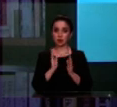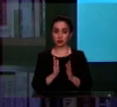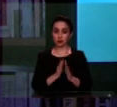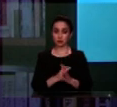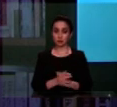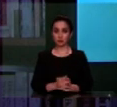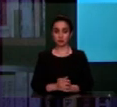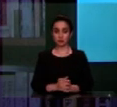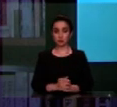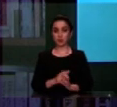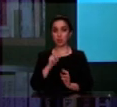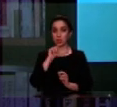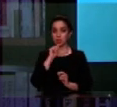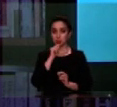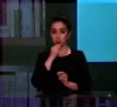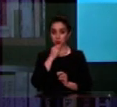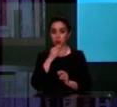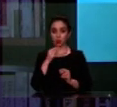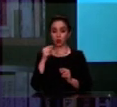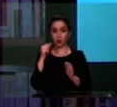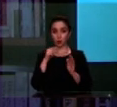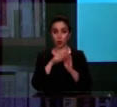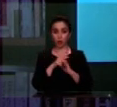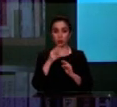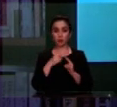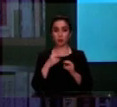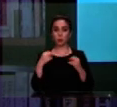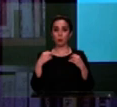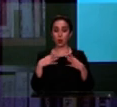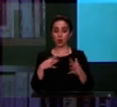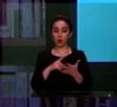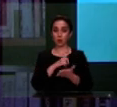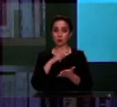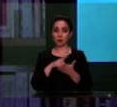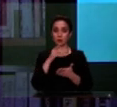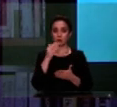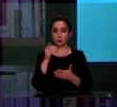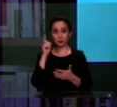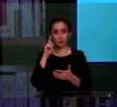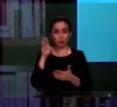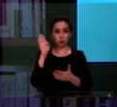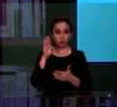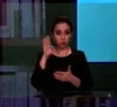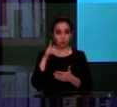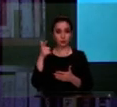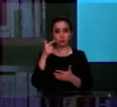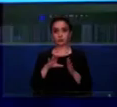Tejamkorlik qoni boylik. Albatta bilasiz, suv, gaz,